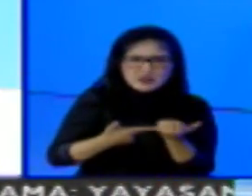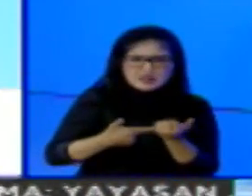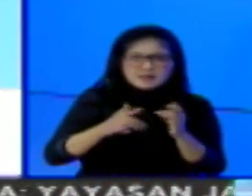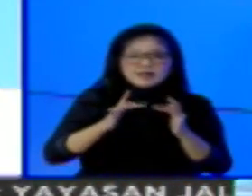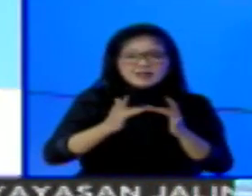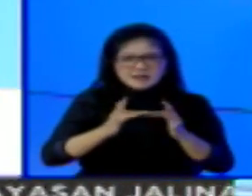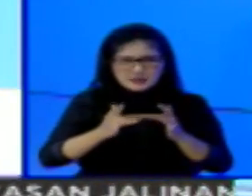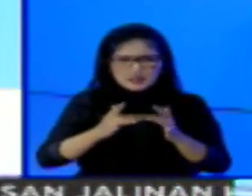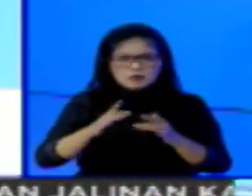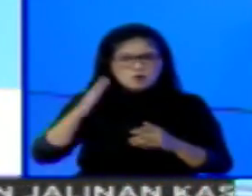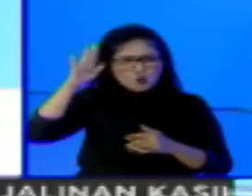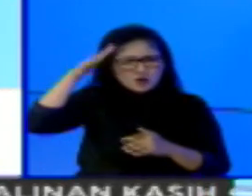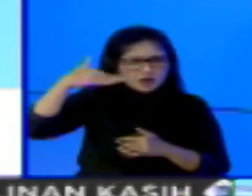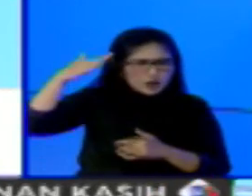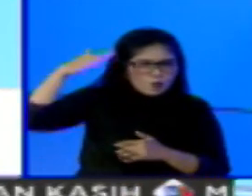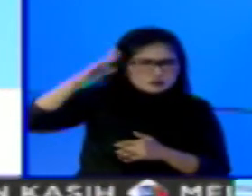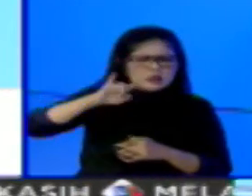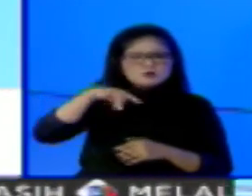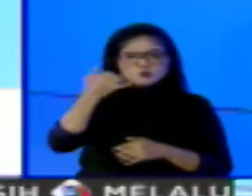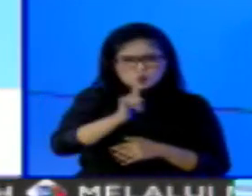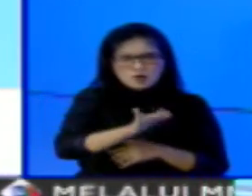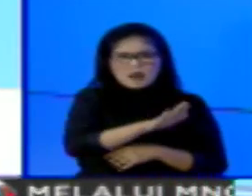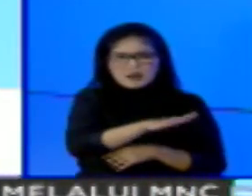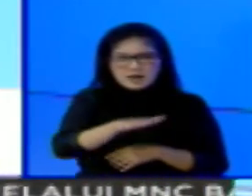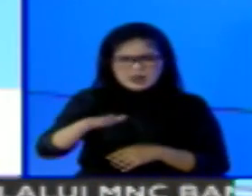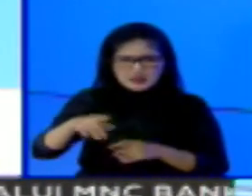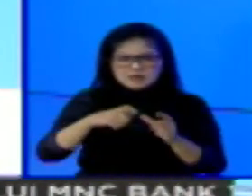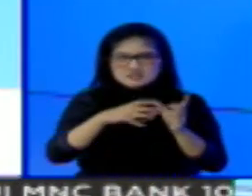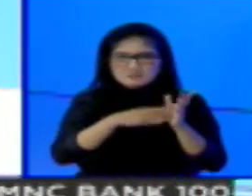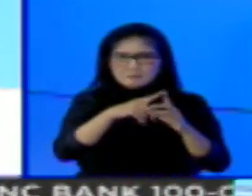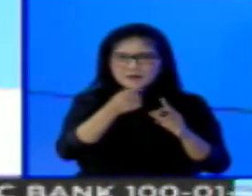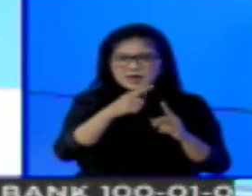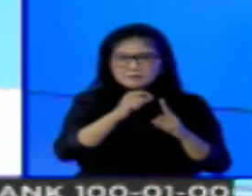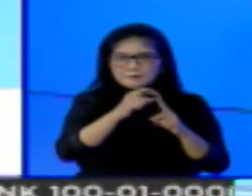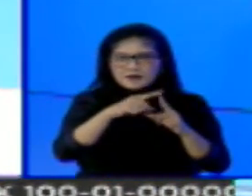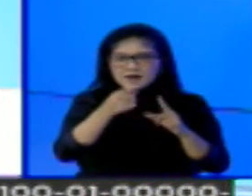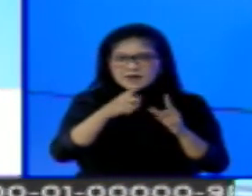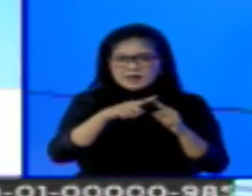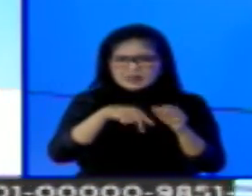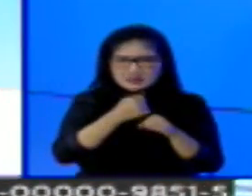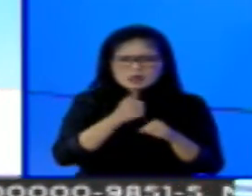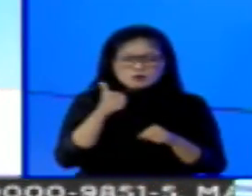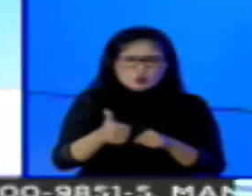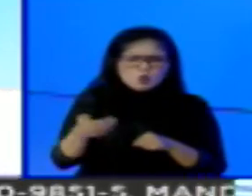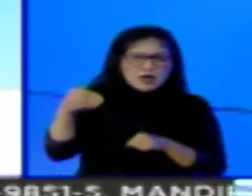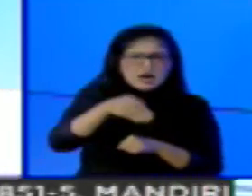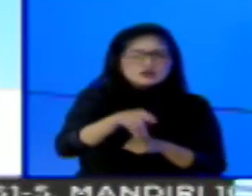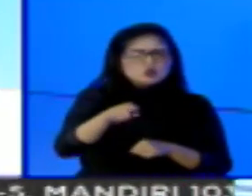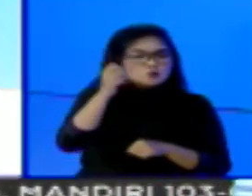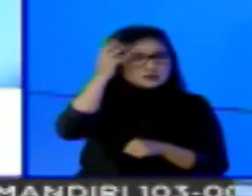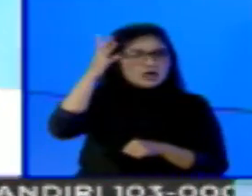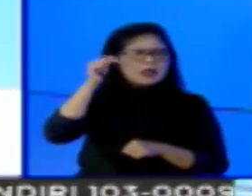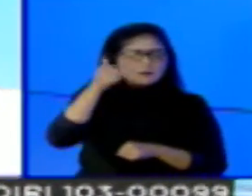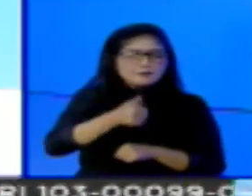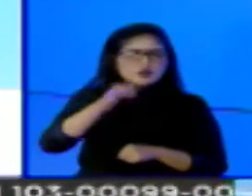dan juga internet. Tak hanya orang dewasa, melainkan juga anak-anak. Smart Parenting hadir guna menyadari pentingnya orang tua membatasi penggunaan